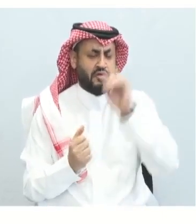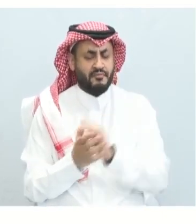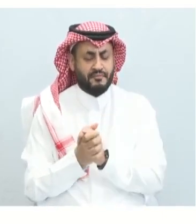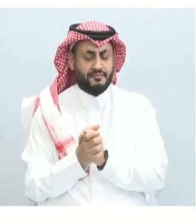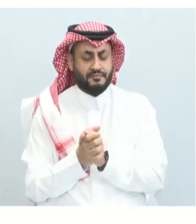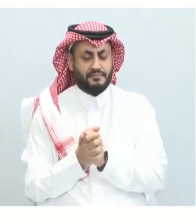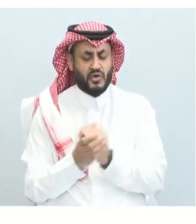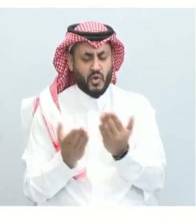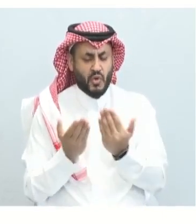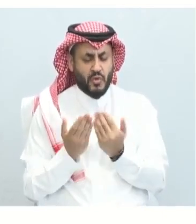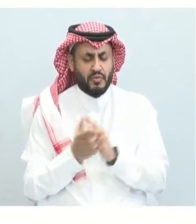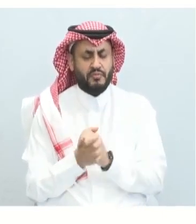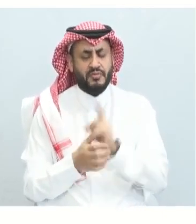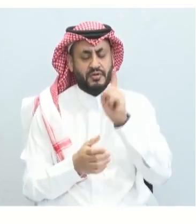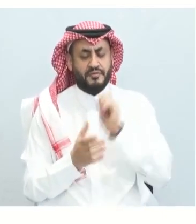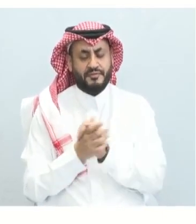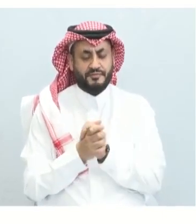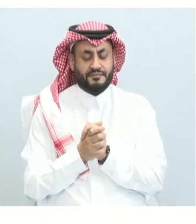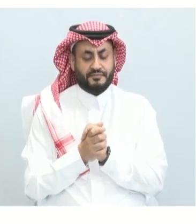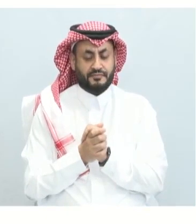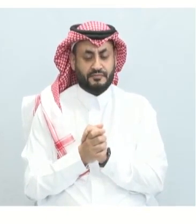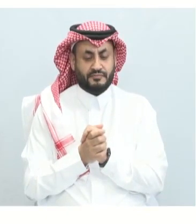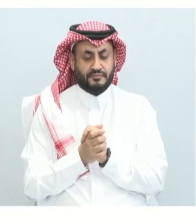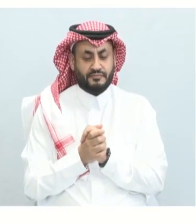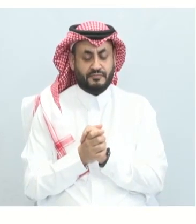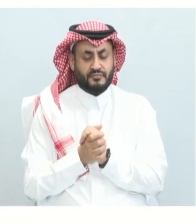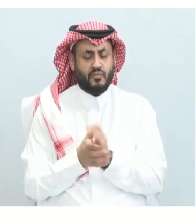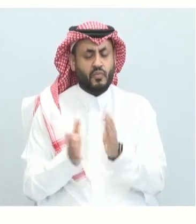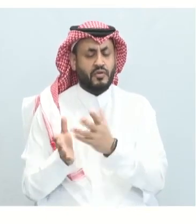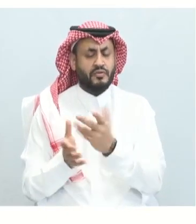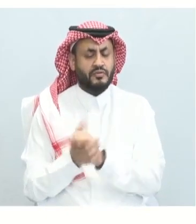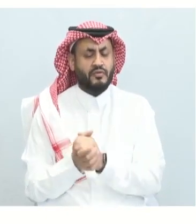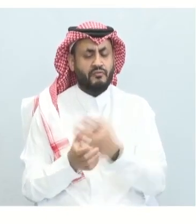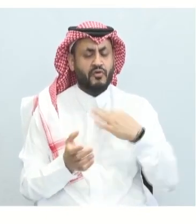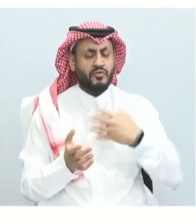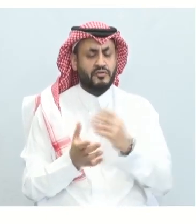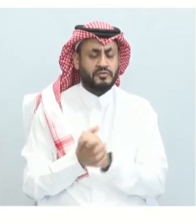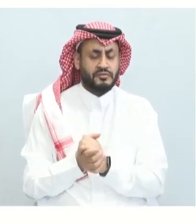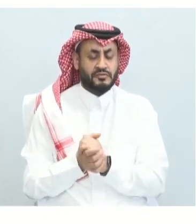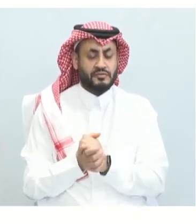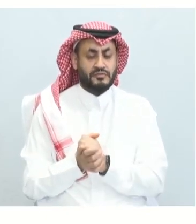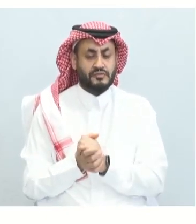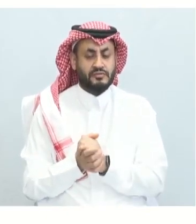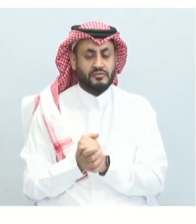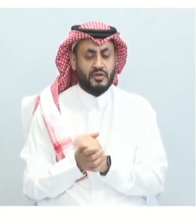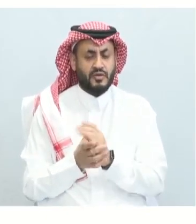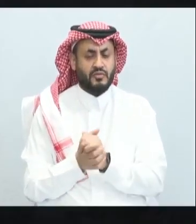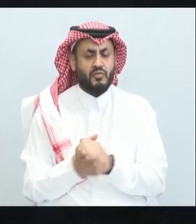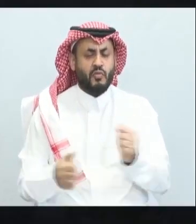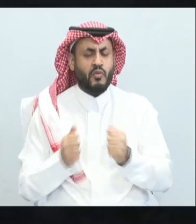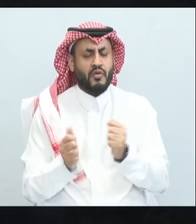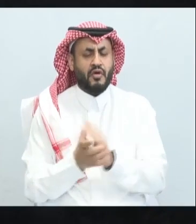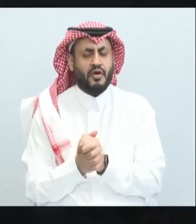وتعالى قربه من الله سبحانه وتعالى ايضا من ذلك انه يراجع القران في